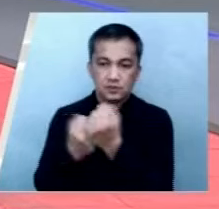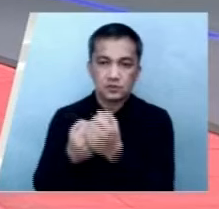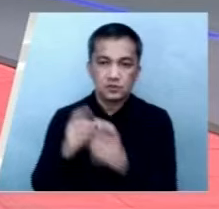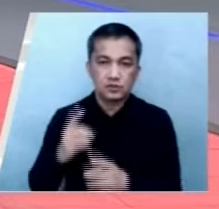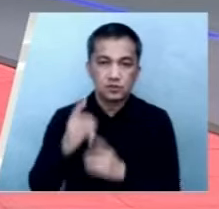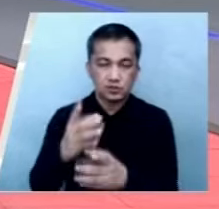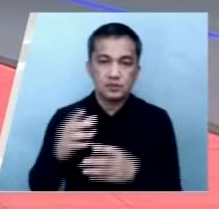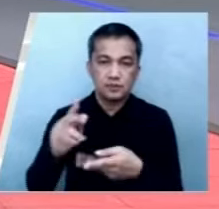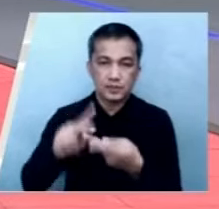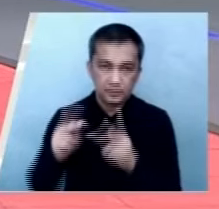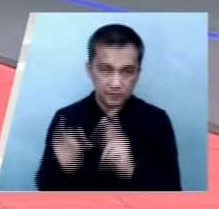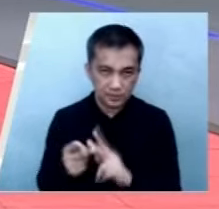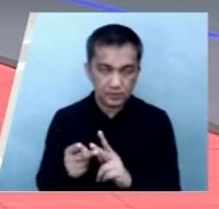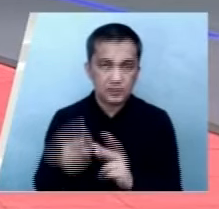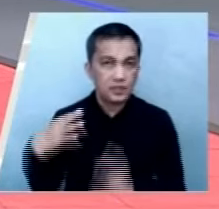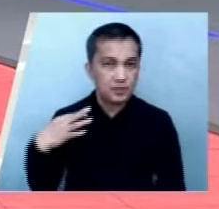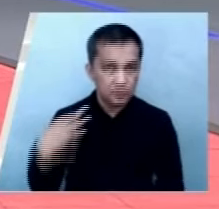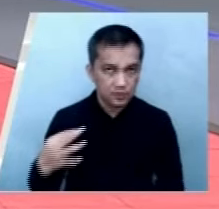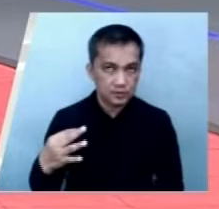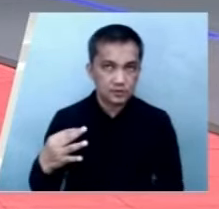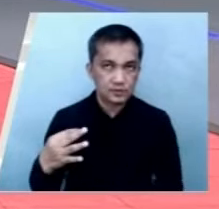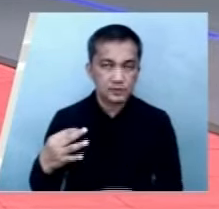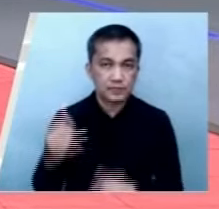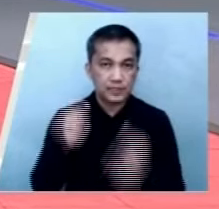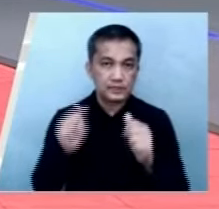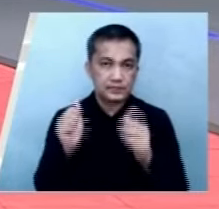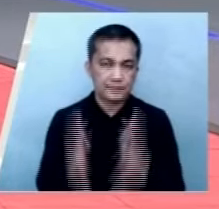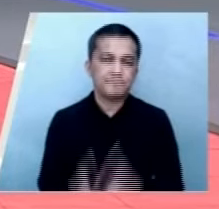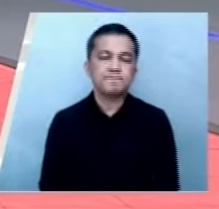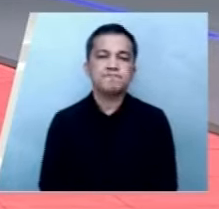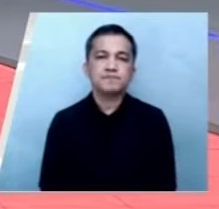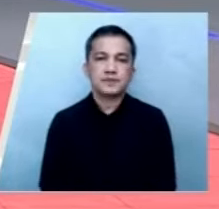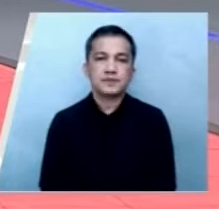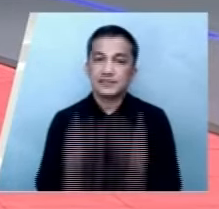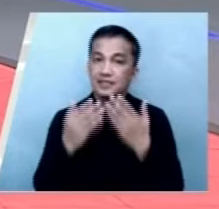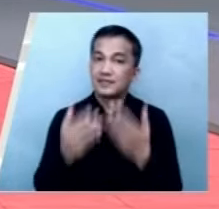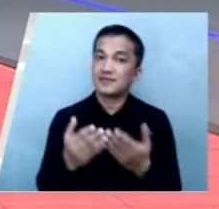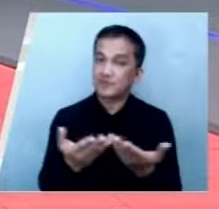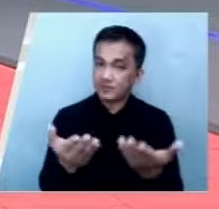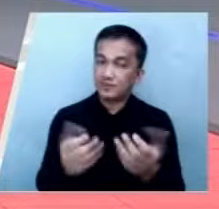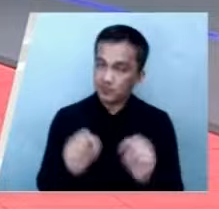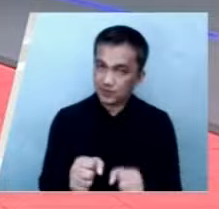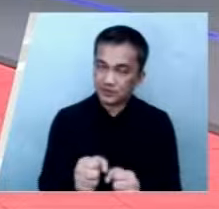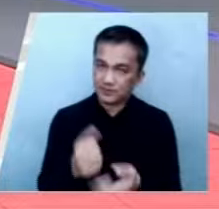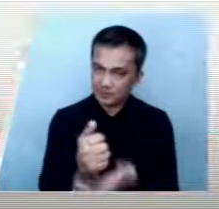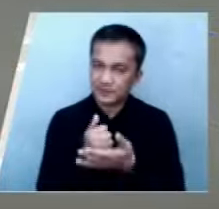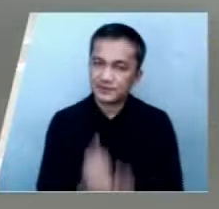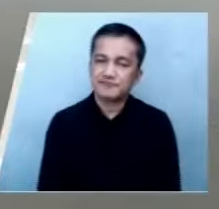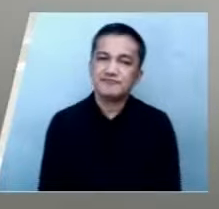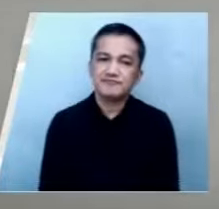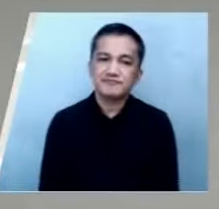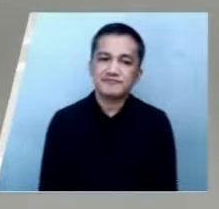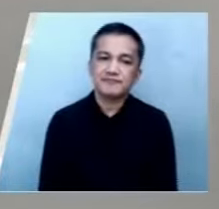partners, volunteers at celebrities. Salamat at kayo rin maaari hong tumulong.